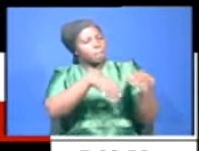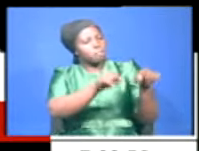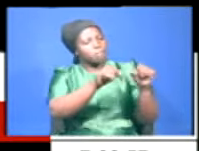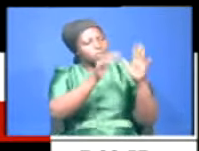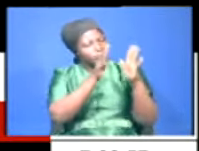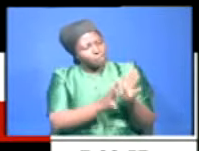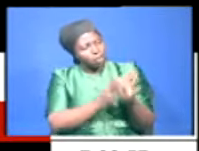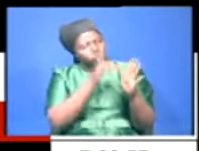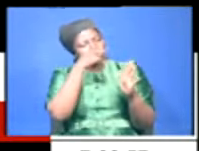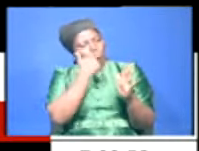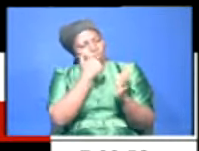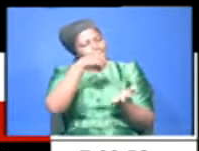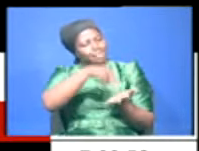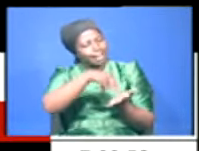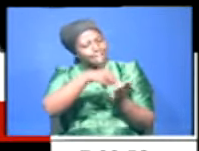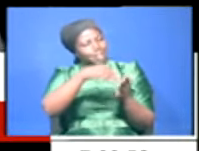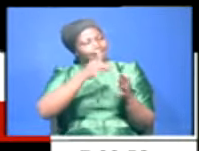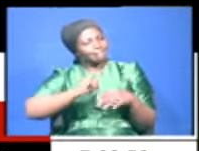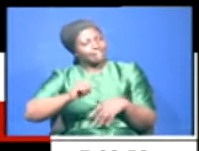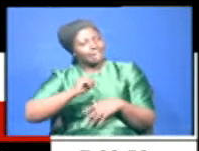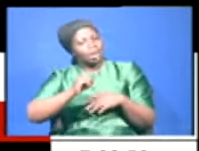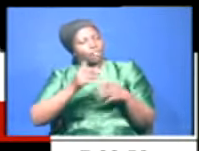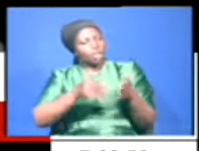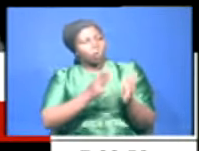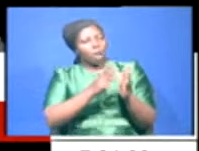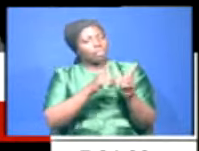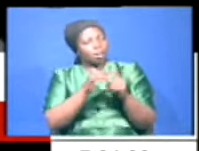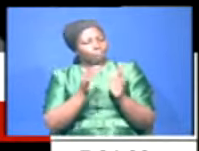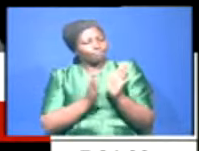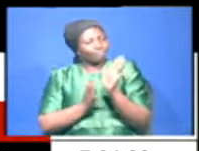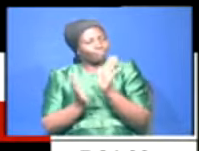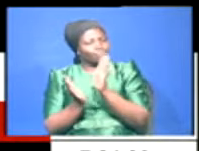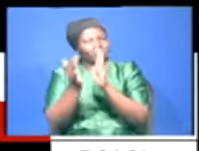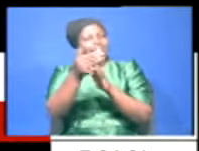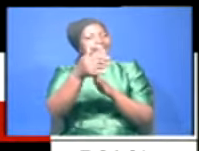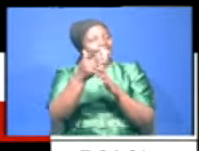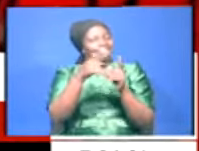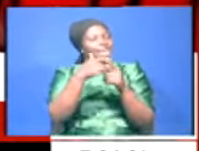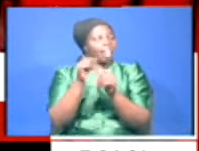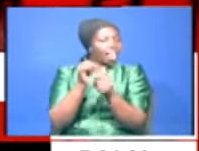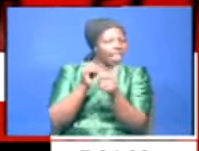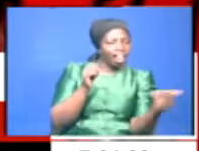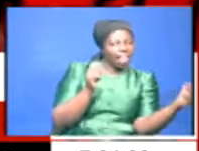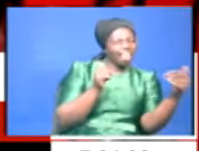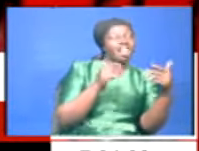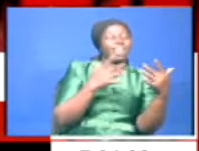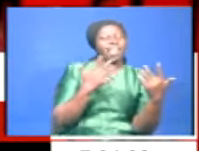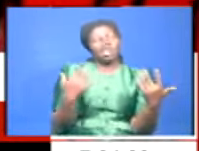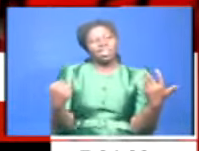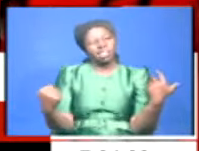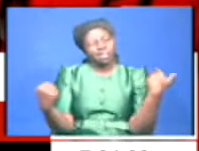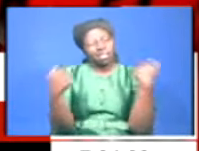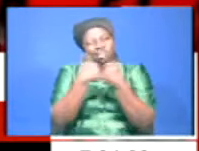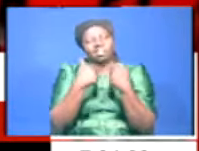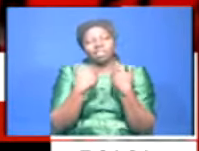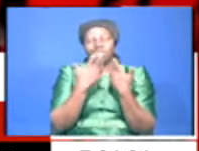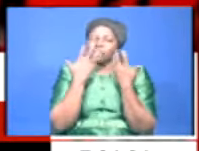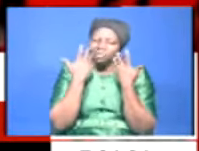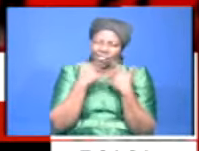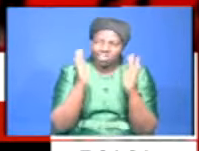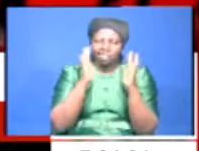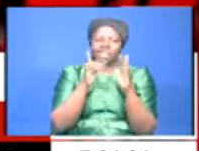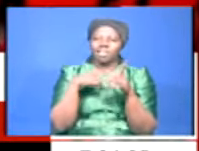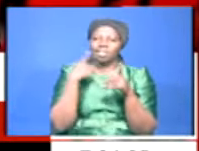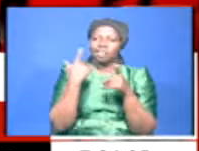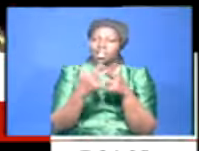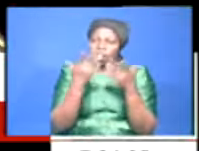akaenda kumpita, akaingia upande wa right side. So akapatana na lori nyingine on the right side, wakaumizana kidogo, akarusi